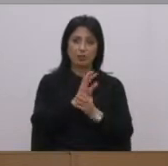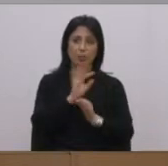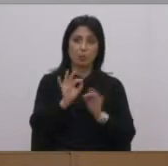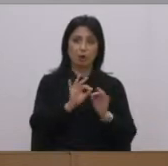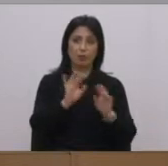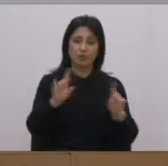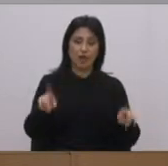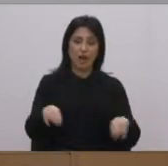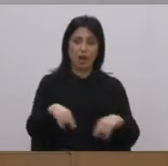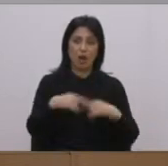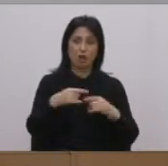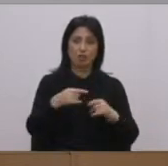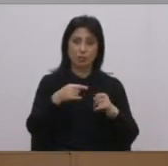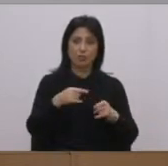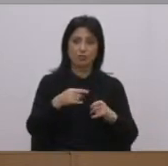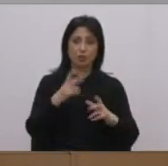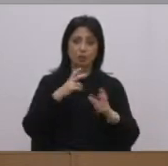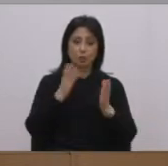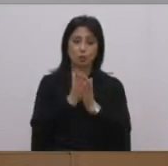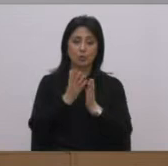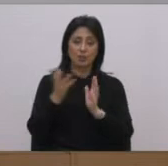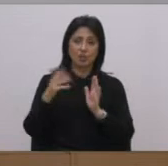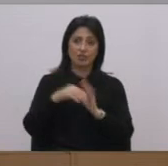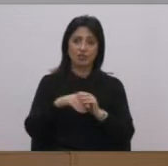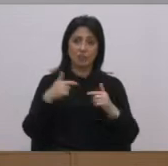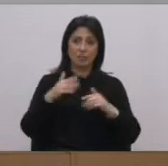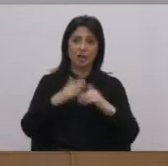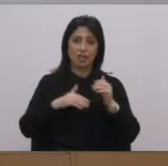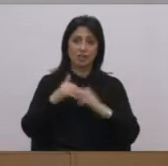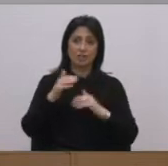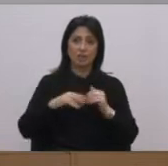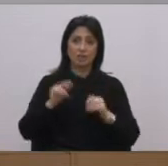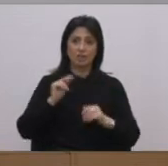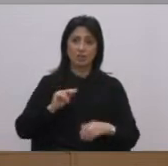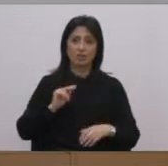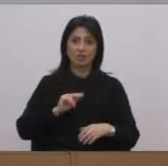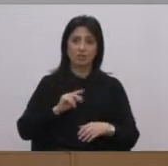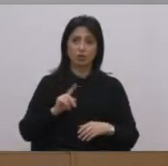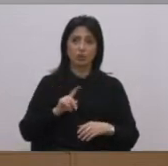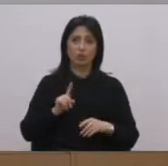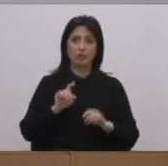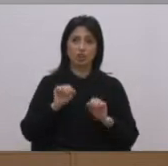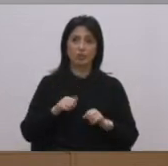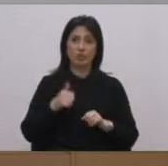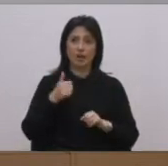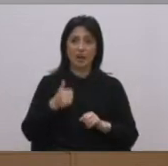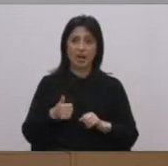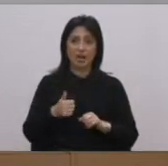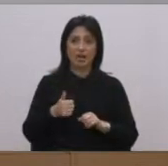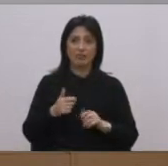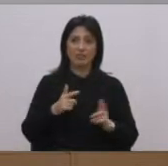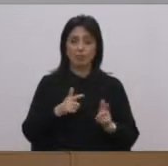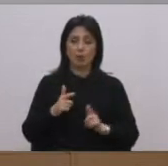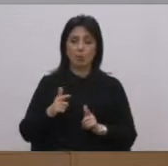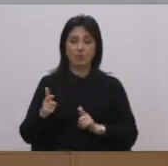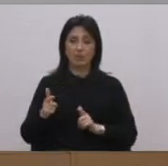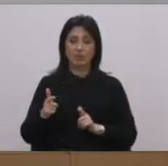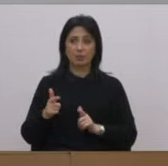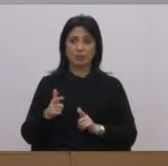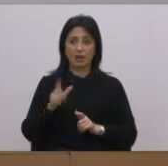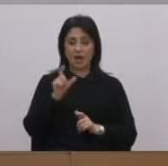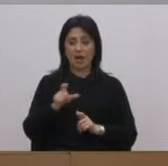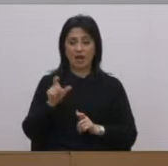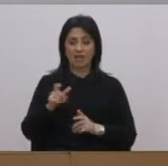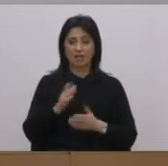პროექტების განხორციელებისას სტუდენტების ჩართვა პრაქტიკულ სამუშაოებში, რომ მათ შეიძლება კარგად მომზადებული